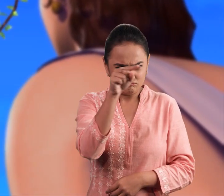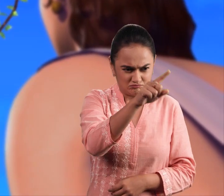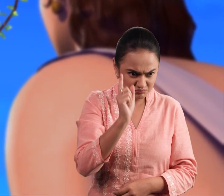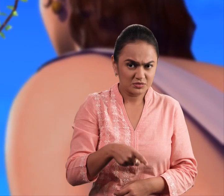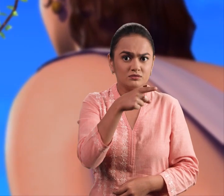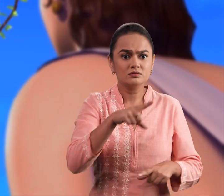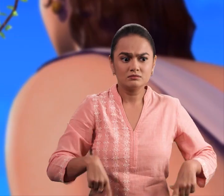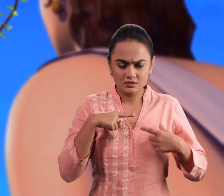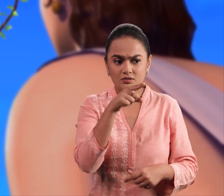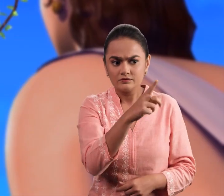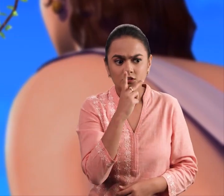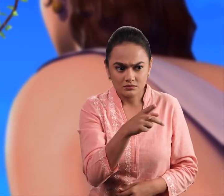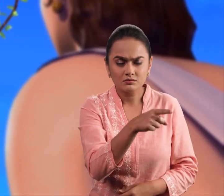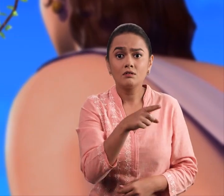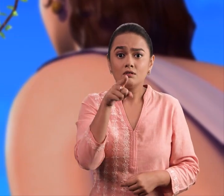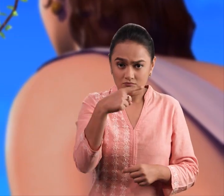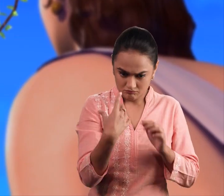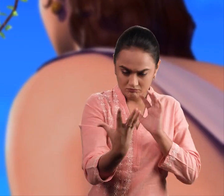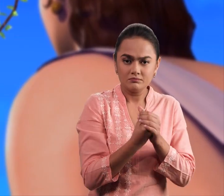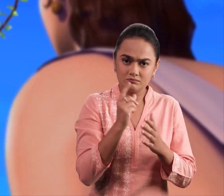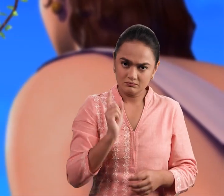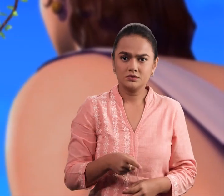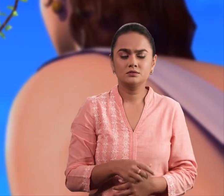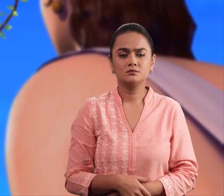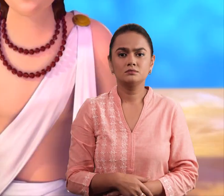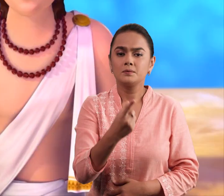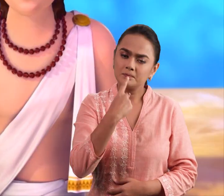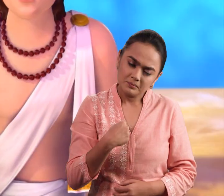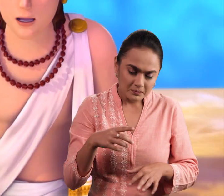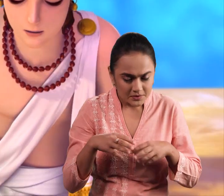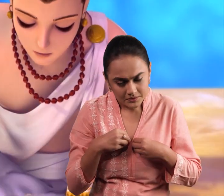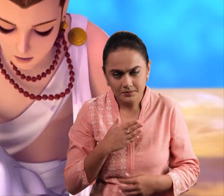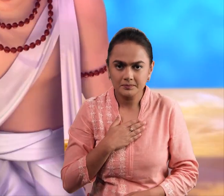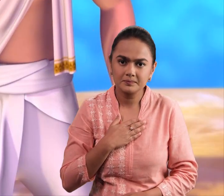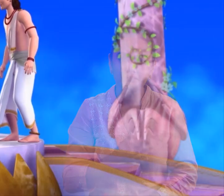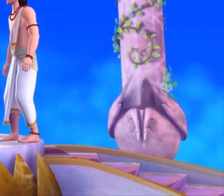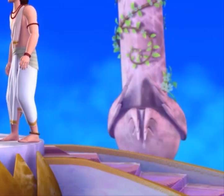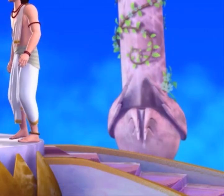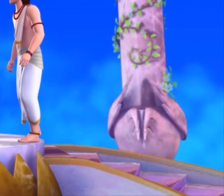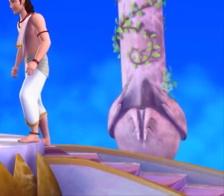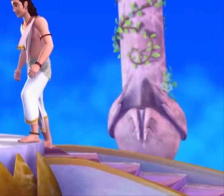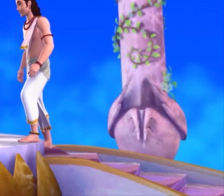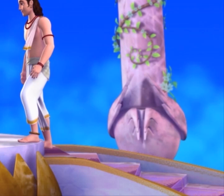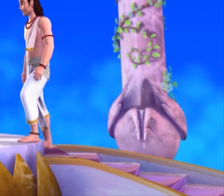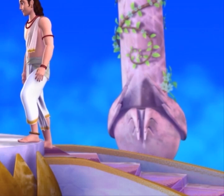होगा जहां वो रहता है, और इसमें तुम मेरा साथ दोगे भानु। जैसी आपकी आज्ञा।